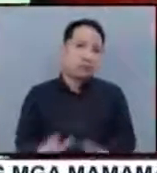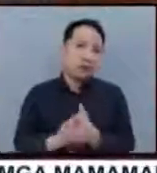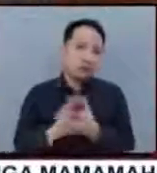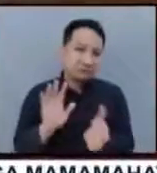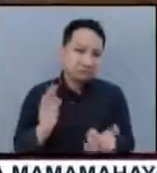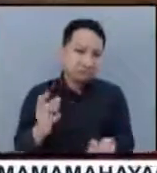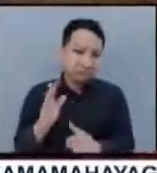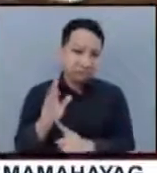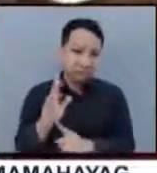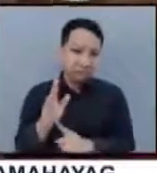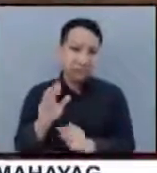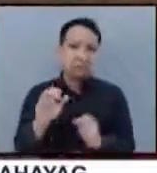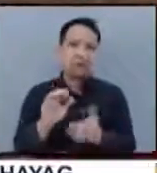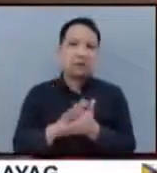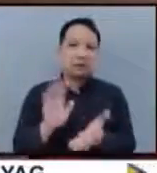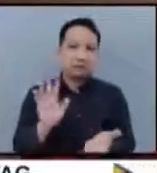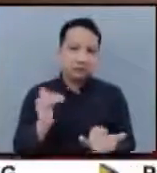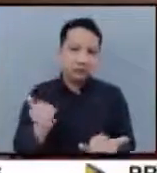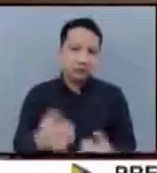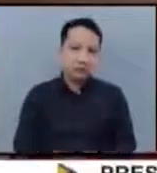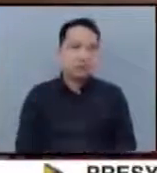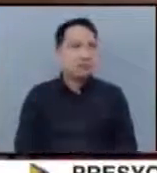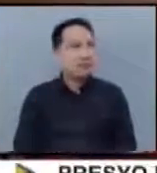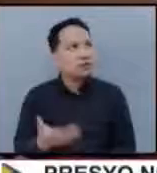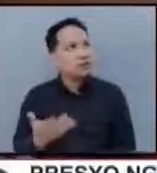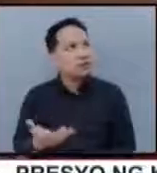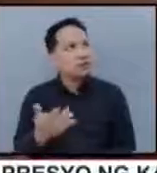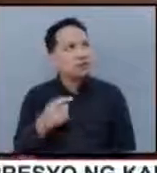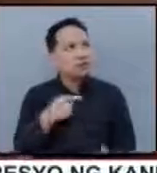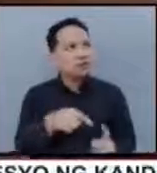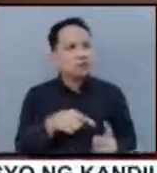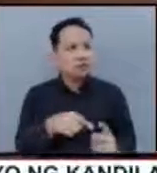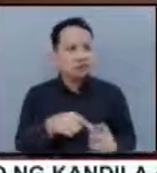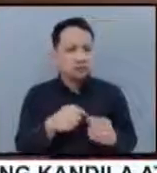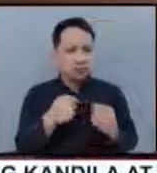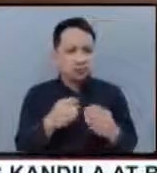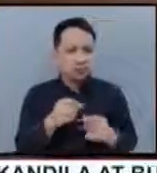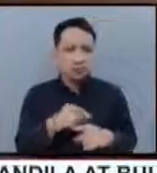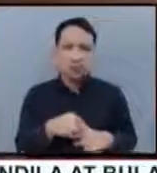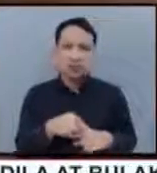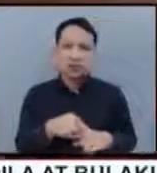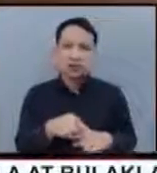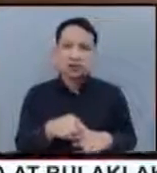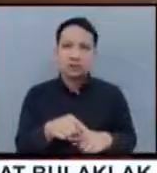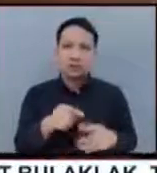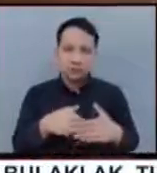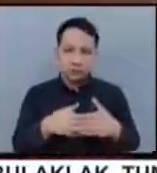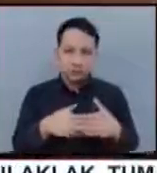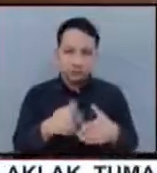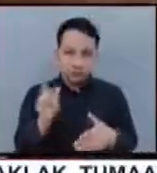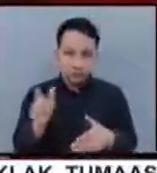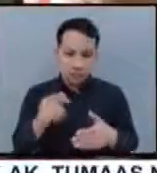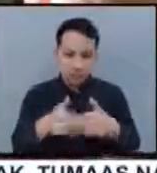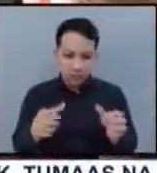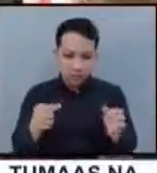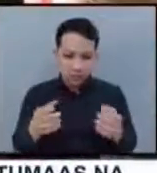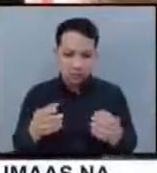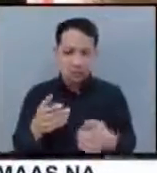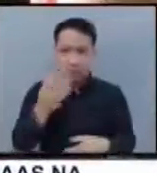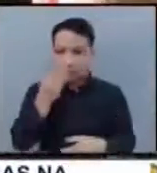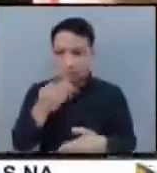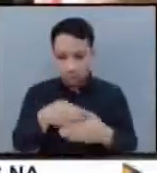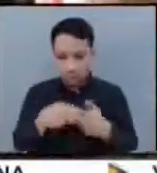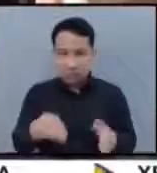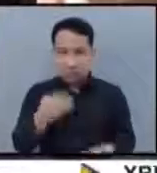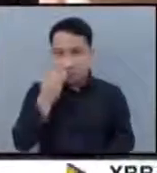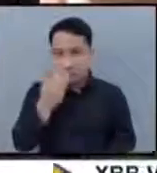po ngayon. 20 mil namin, ilang kahon yun. Napakadami na makaparami na. Ngayon yung 20 namin, napakakunti lang po ngayon.